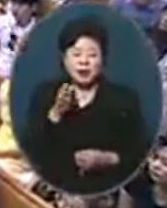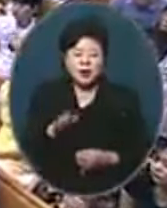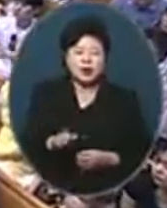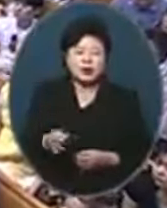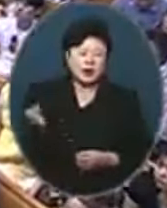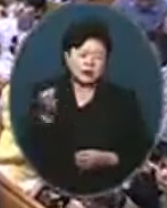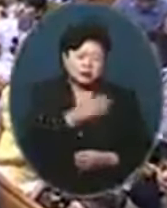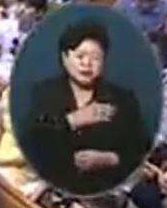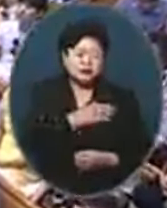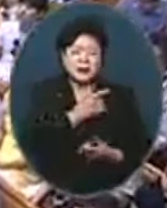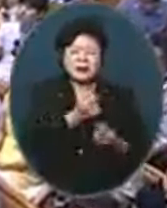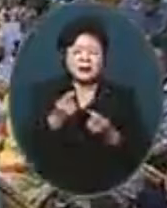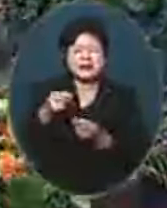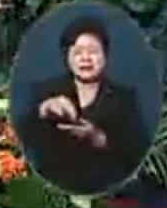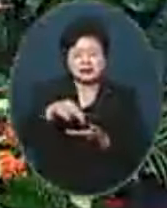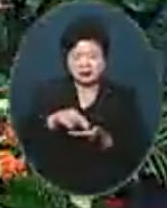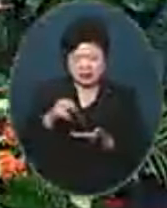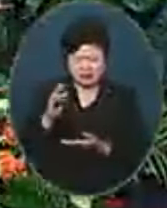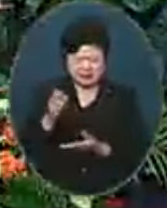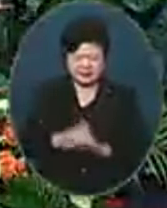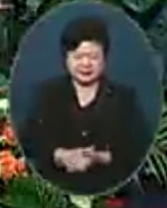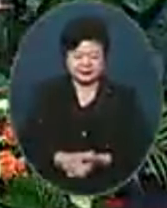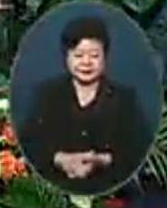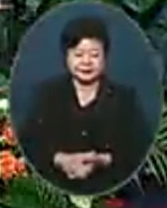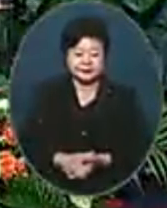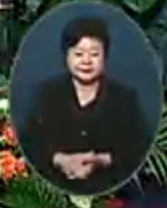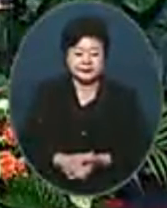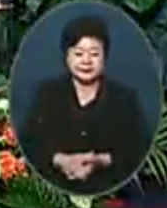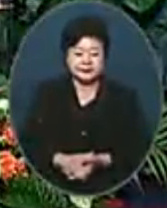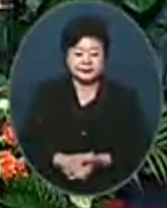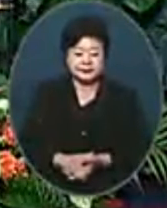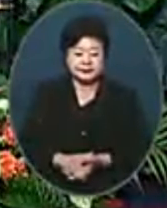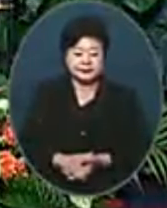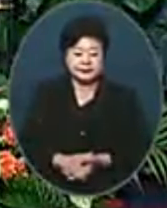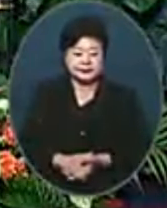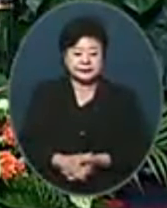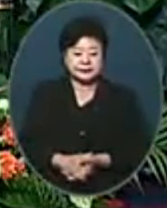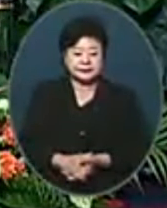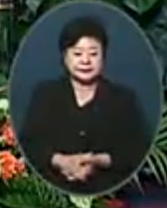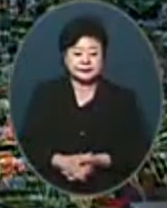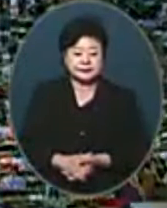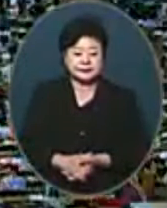이 부자와 크게 다를 바가 없습니다.